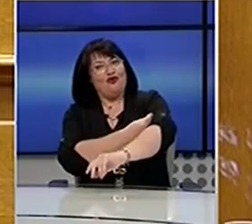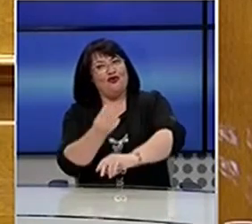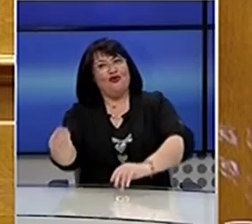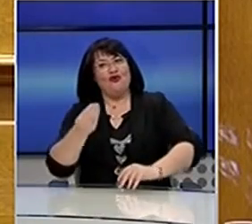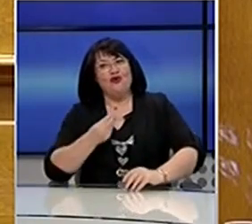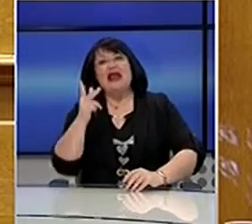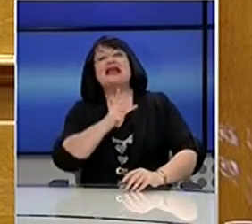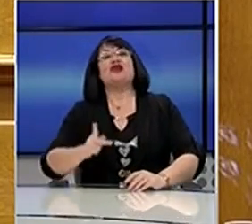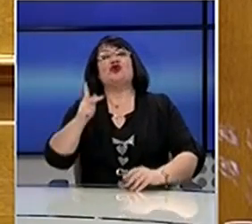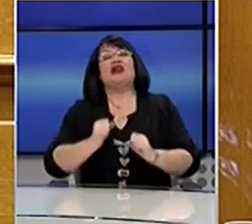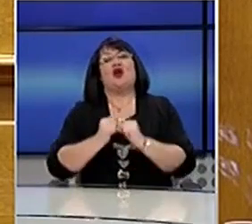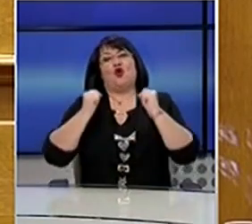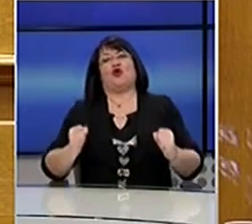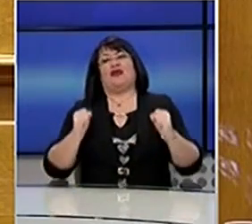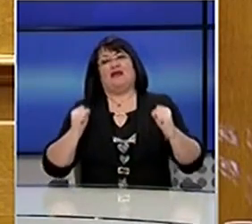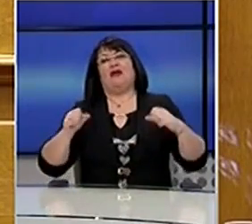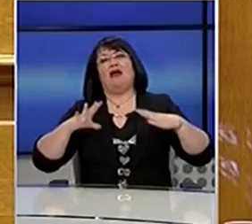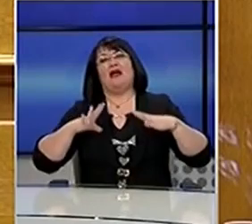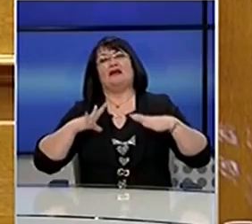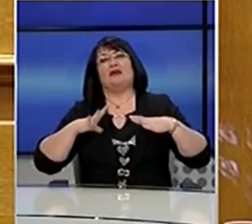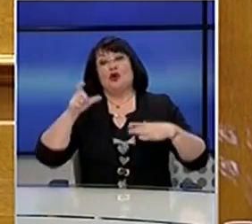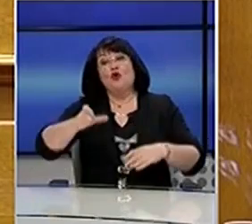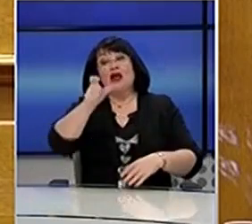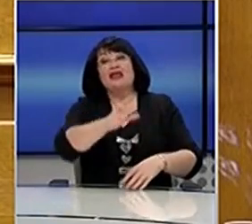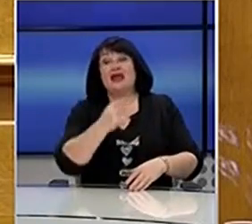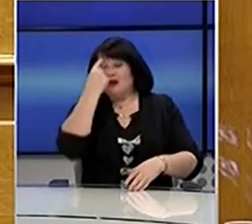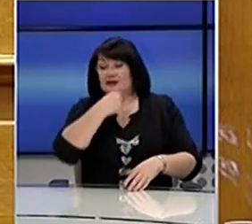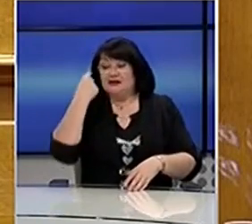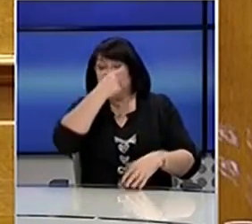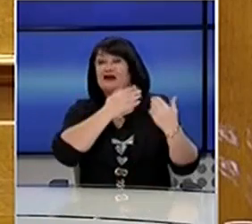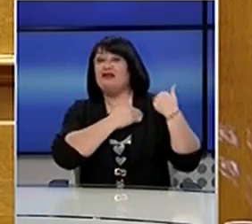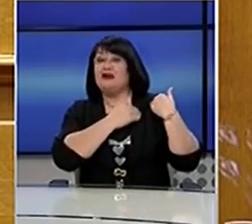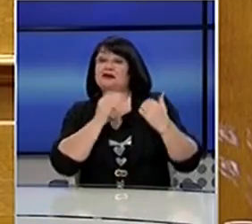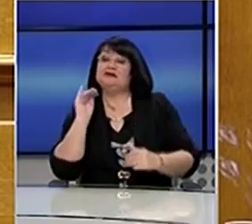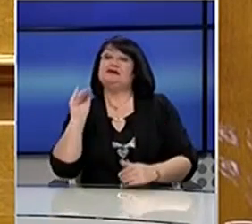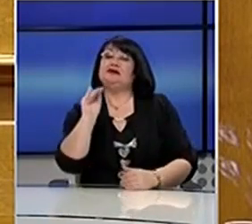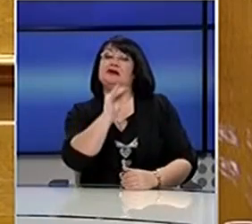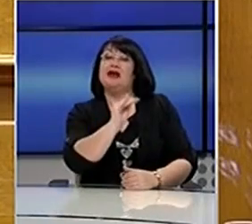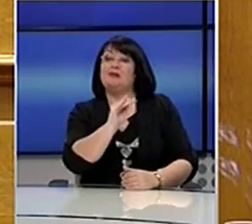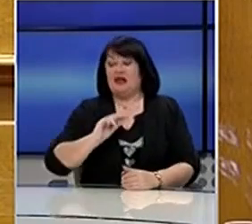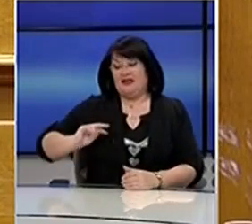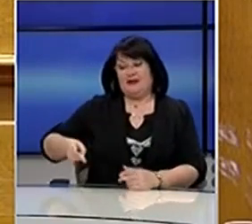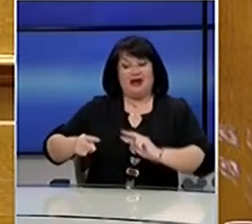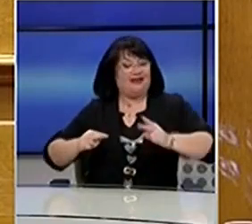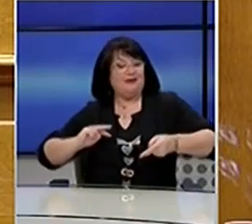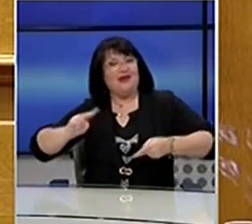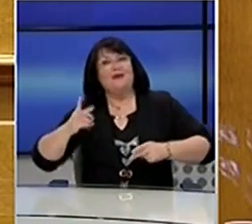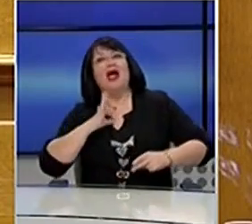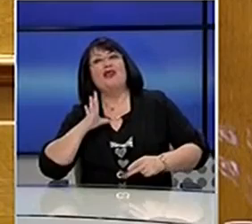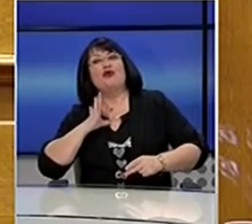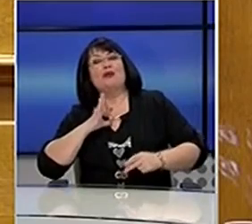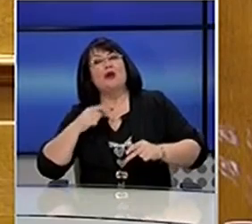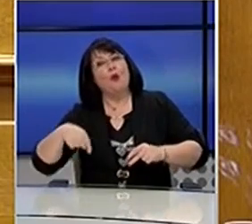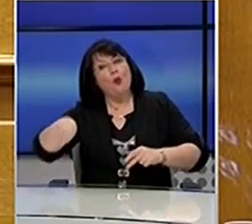βρει όρθια για την κοινωνία. Πειθαρχώντας ατομικά, ζητώντας πειθαρχία και από το διπλανό μας,